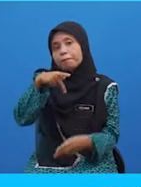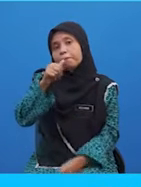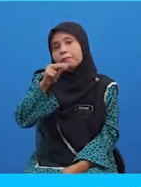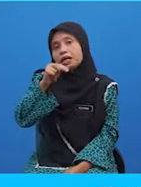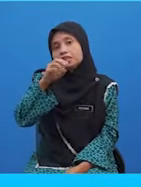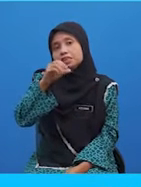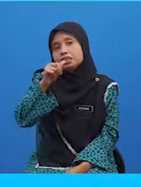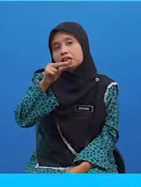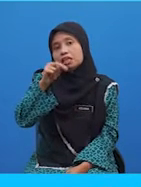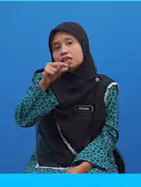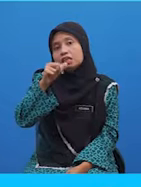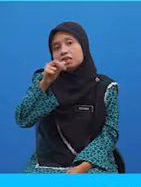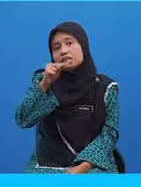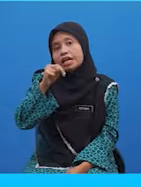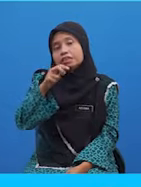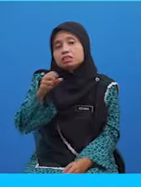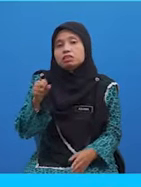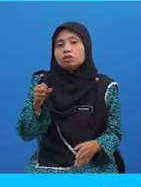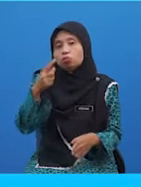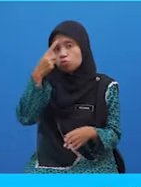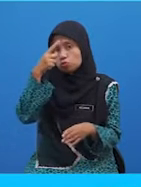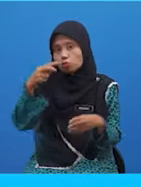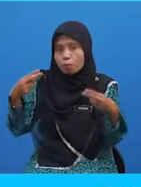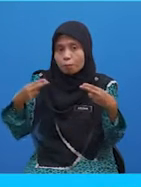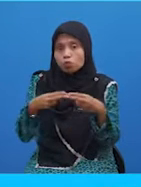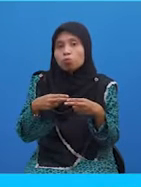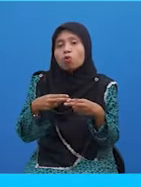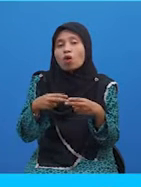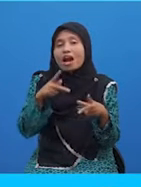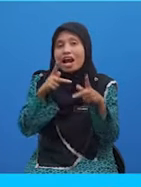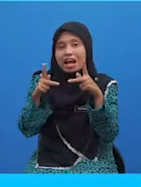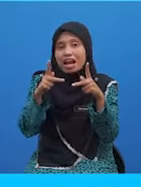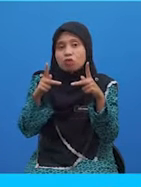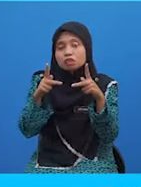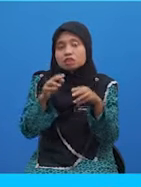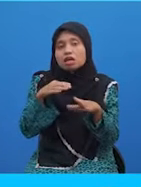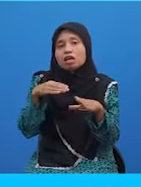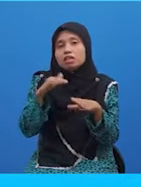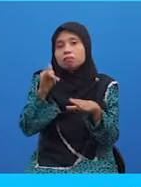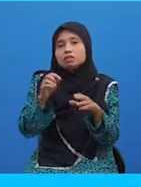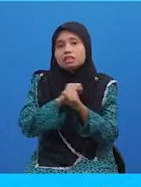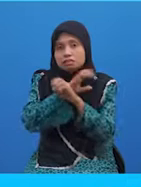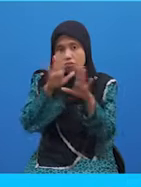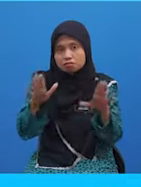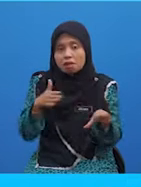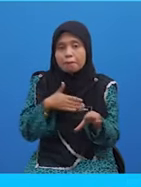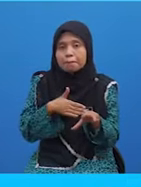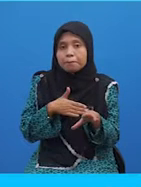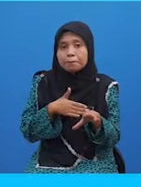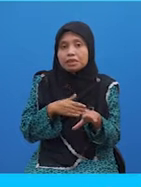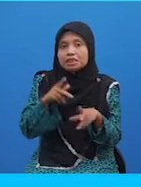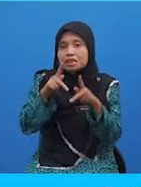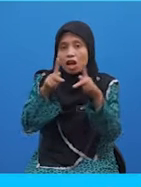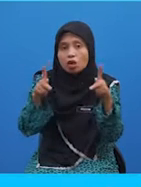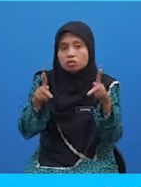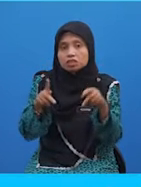keterangan yang berfungsi sebagai penghubung klausa yang menjadi keterangan pada